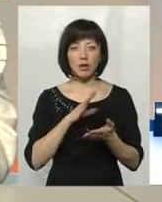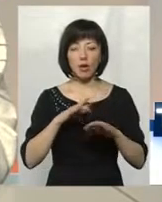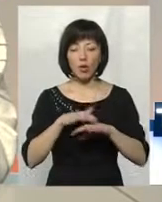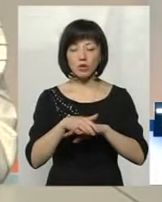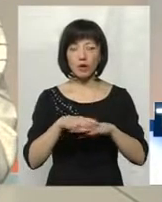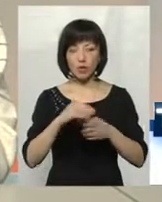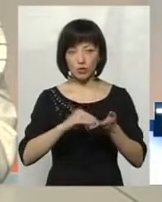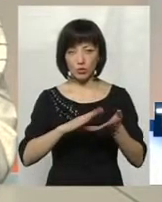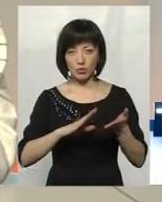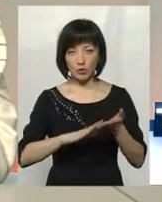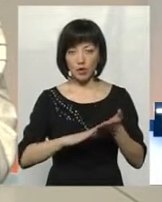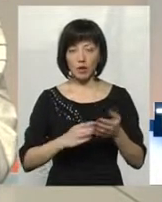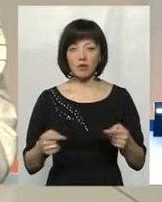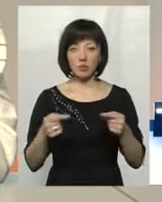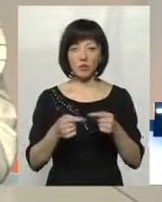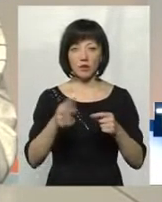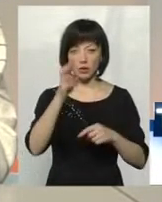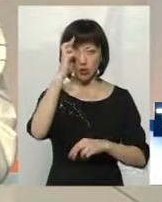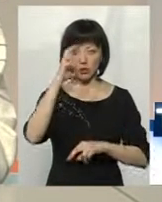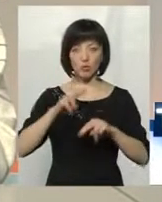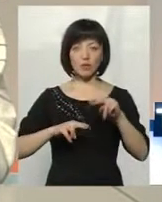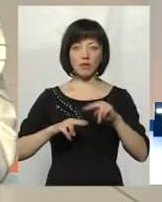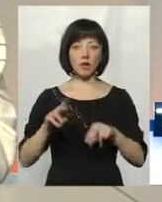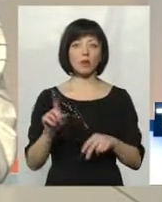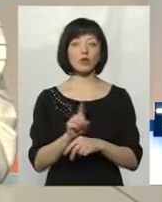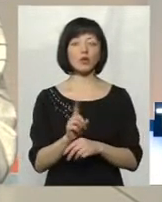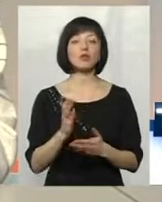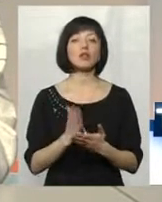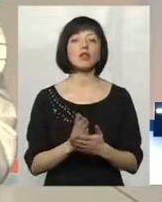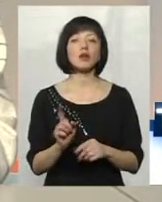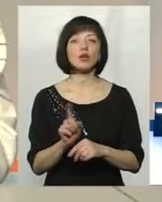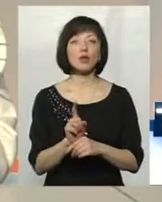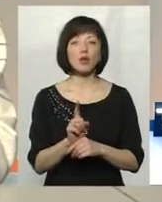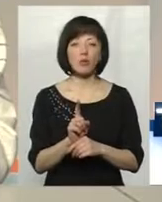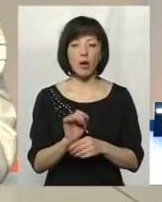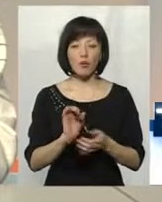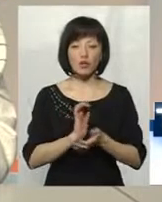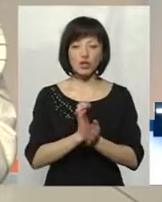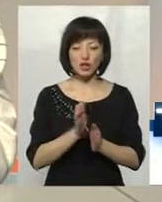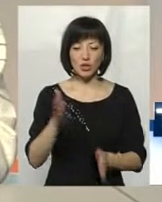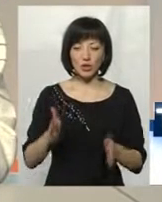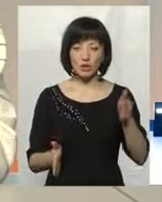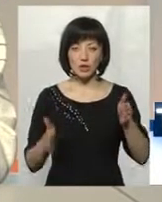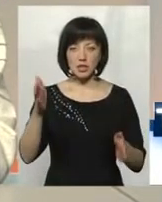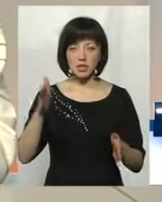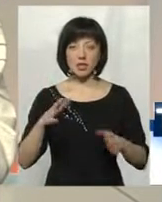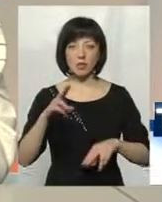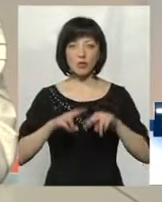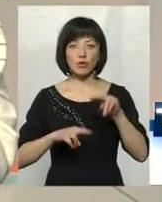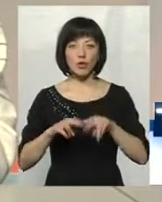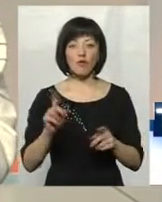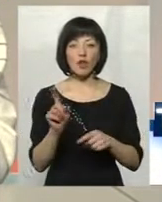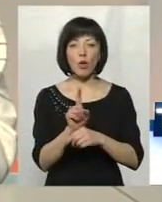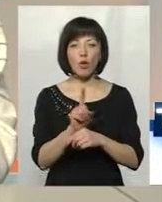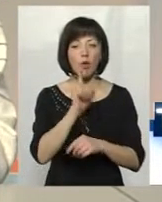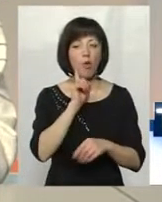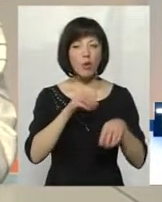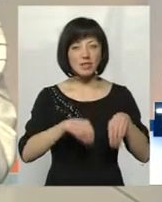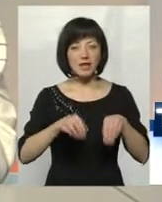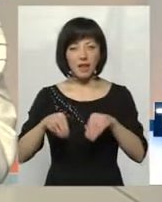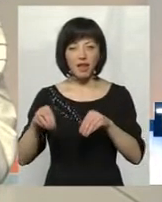І відповідно до державних будівельних норм є норми по щільності забудови, нормам озеленення і таке інше. І от всі ці